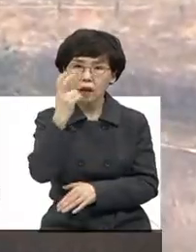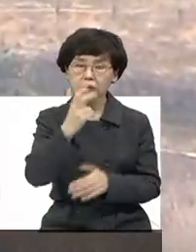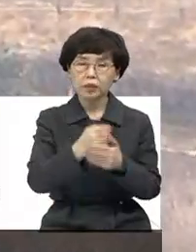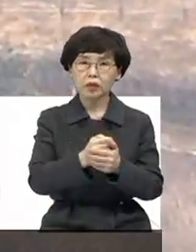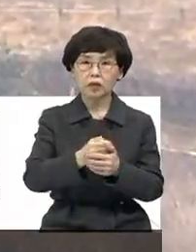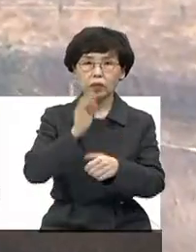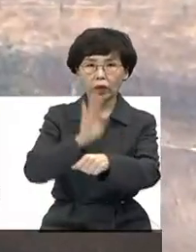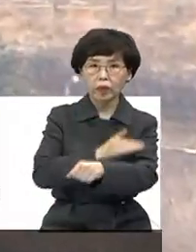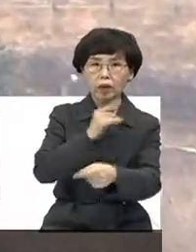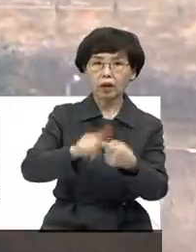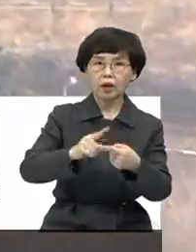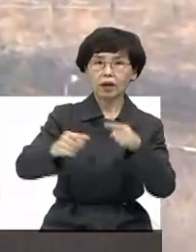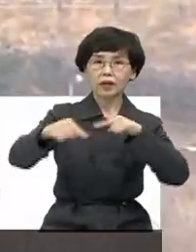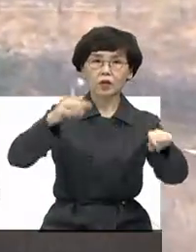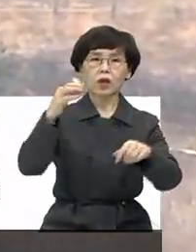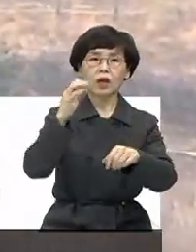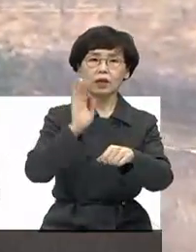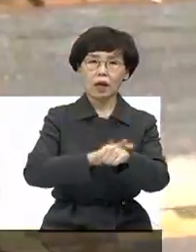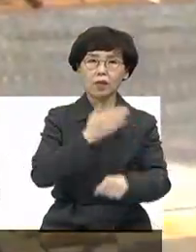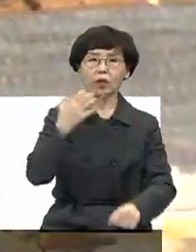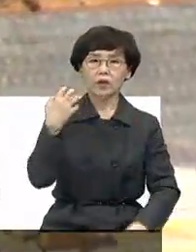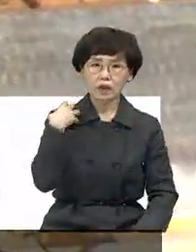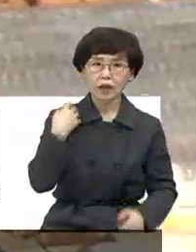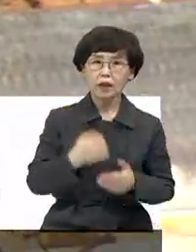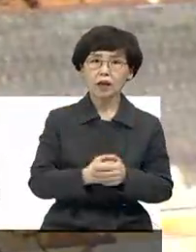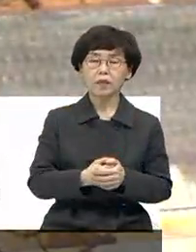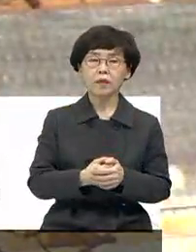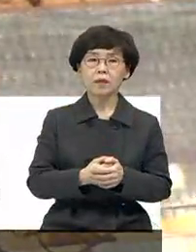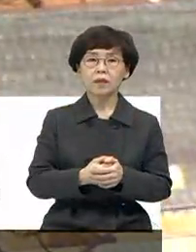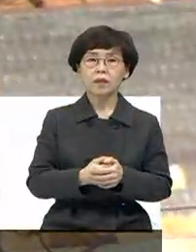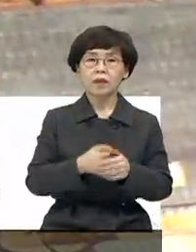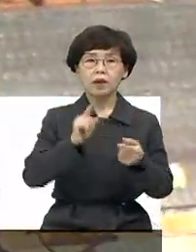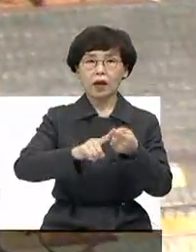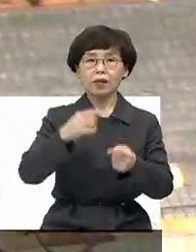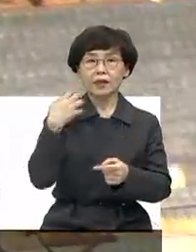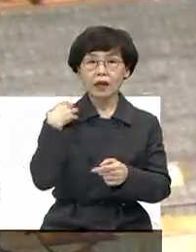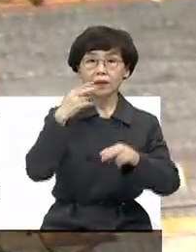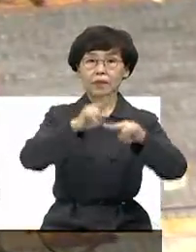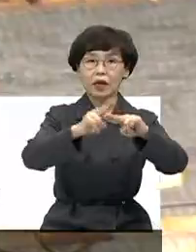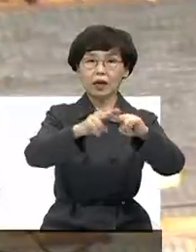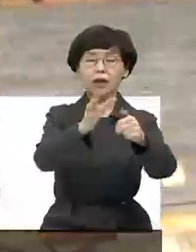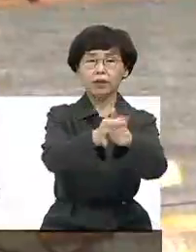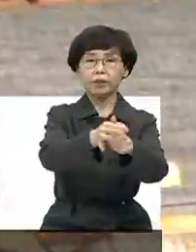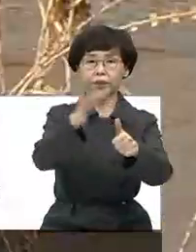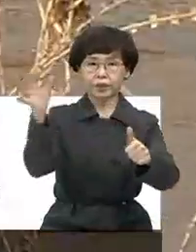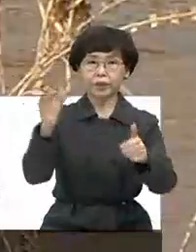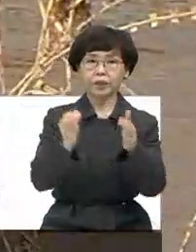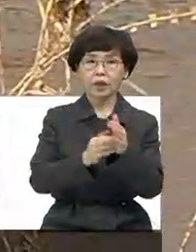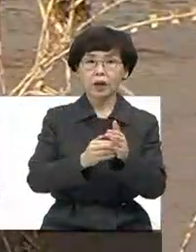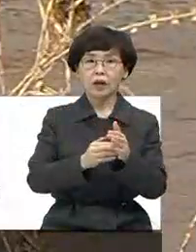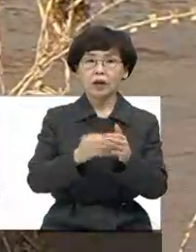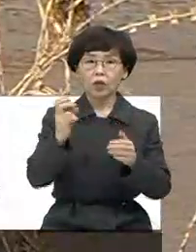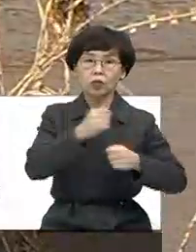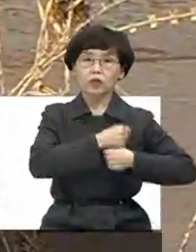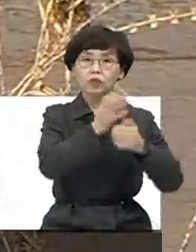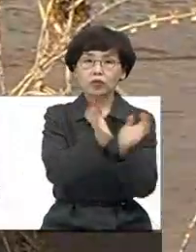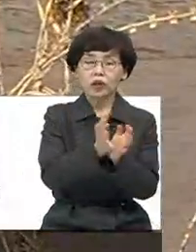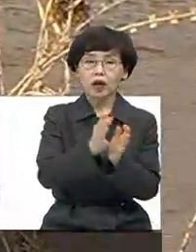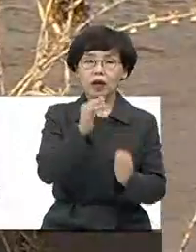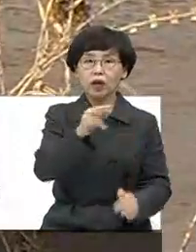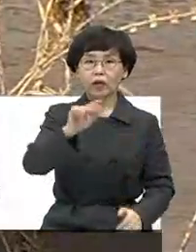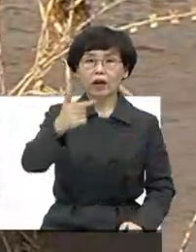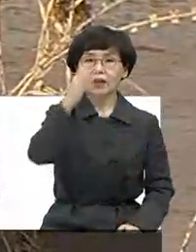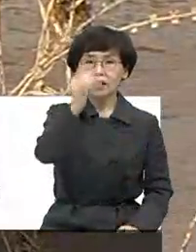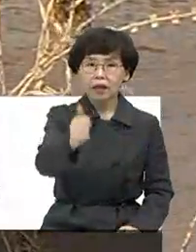미흡 에 대한 직접적인 집이 책임과 수문 배수로 관리 집이 감독 소울에 대한 책임을 물어 보직해임 했습니다 또 해당 부대 의 여단장